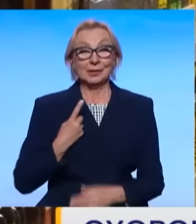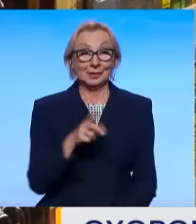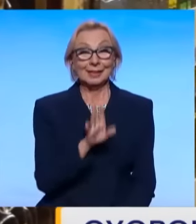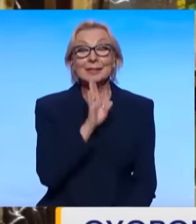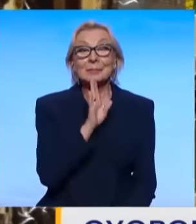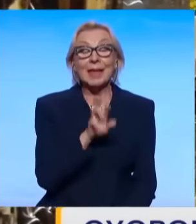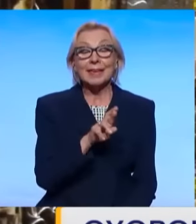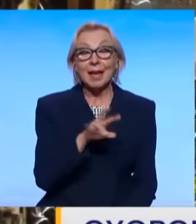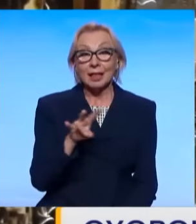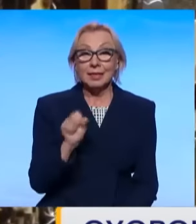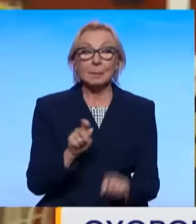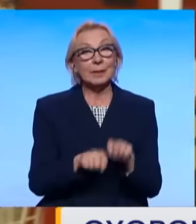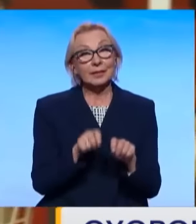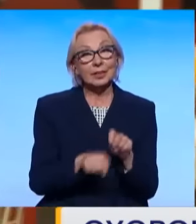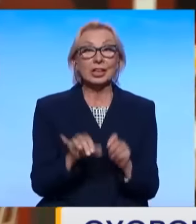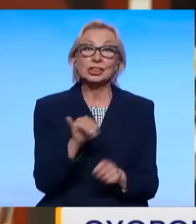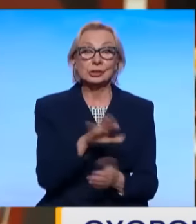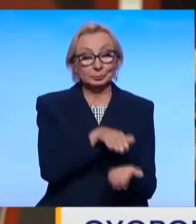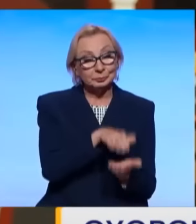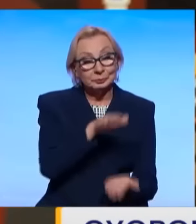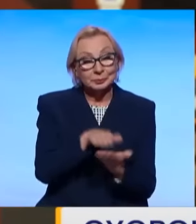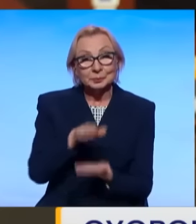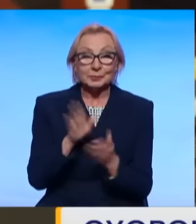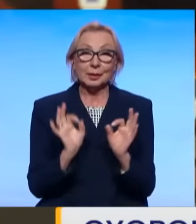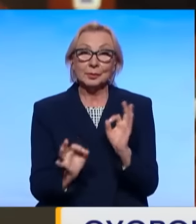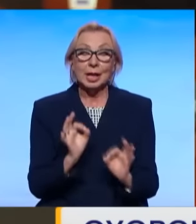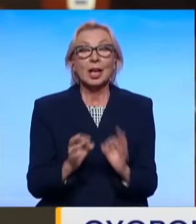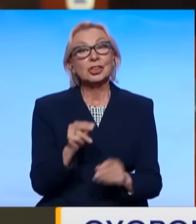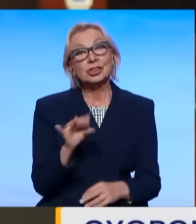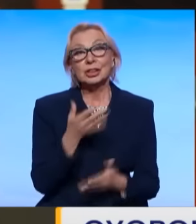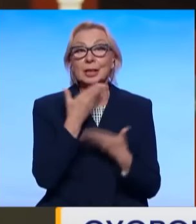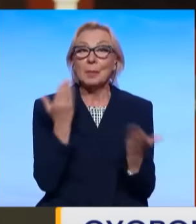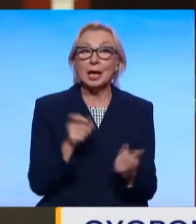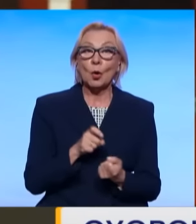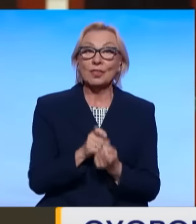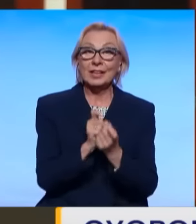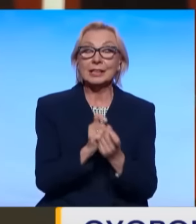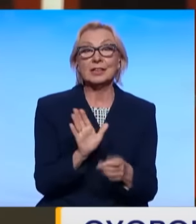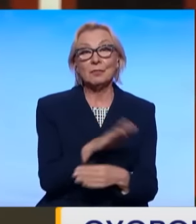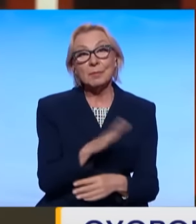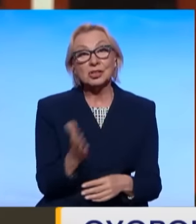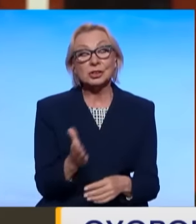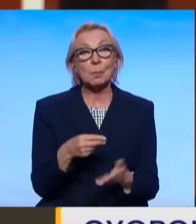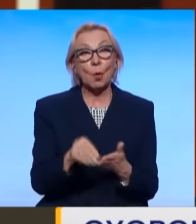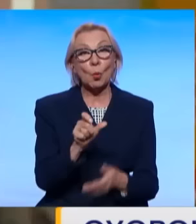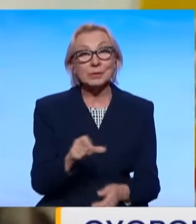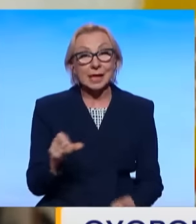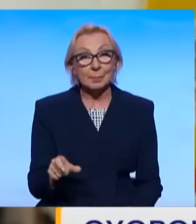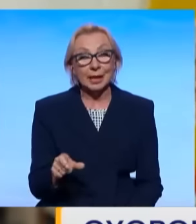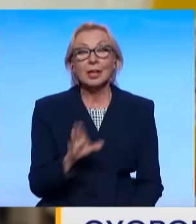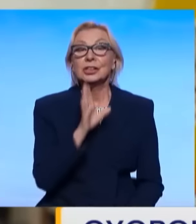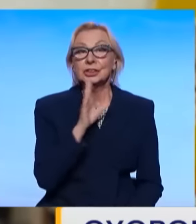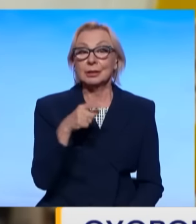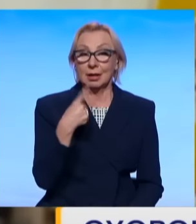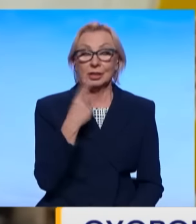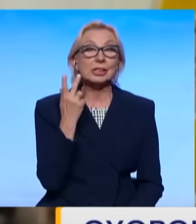Яна. Перевіряє, чи всюди рівно викладений товар та чи немає конфліктів між покупцями. Жінка каже,